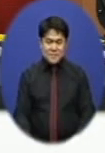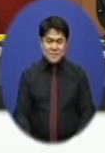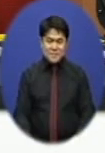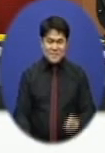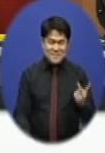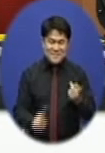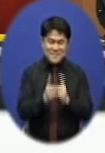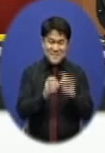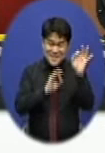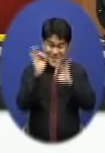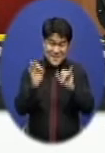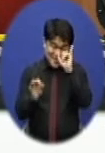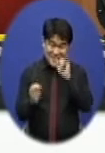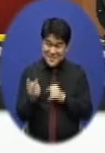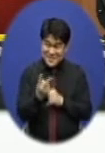서로 실수하시고 서로